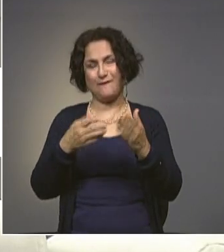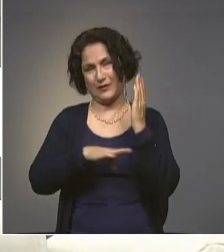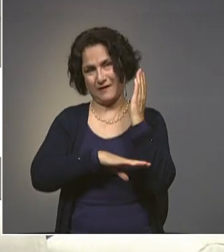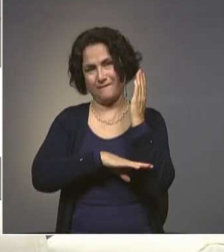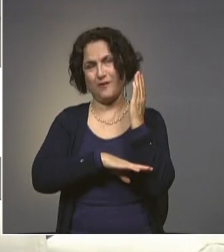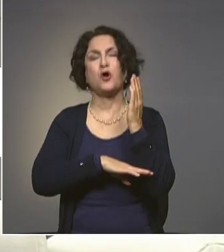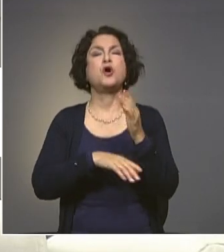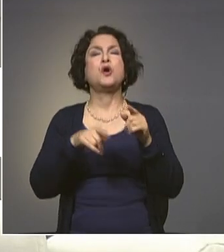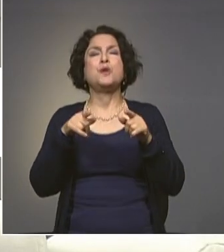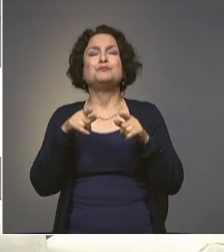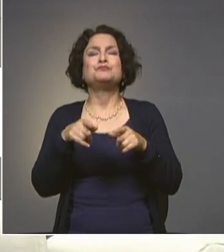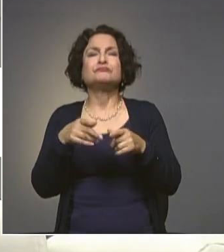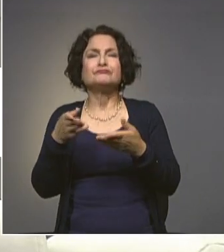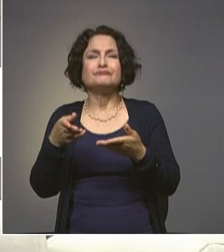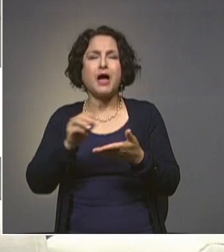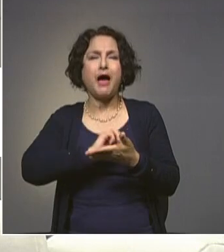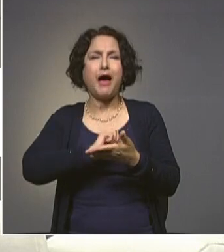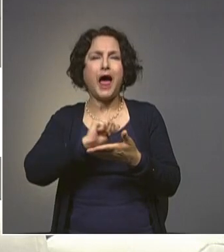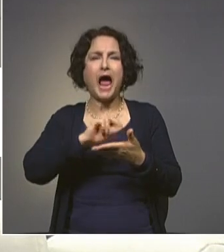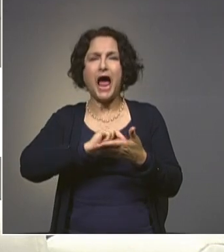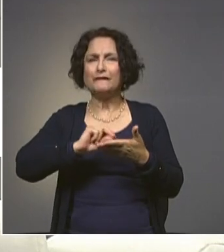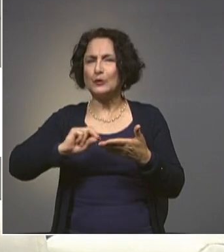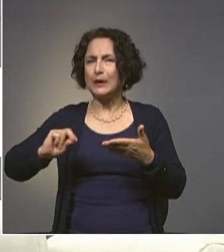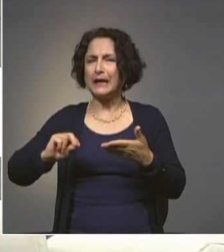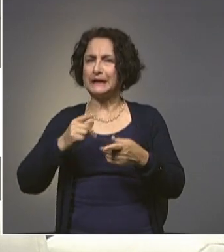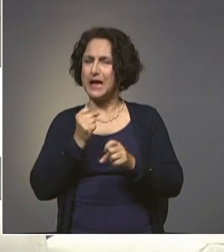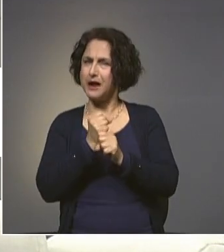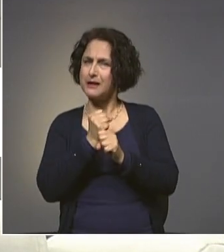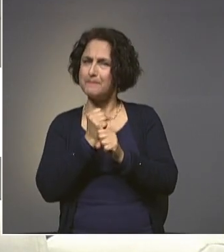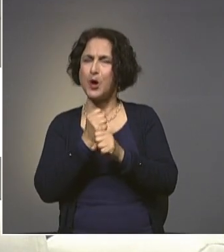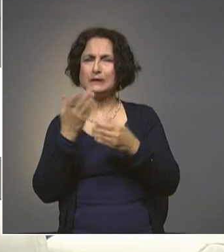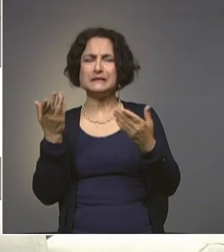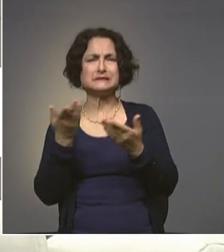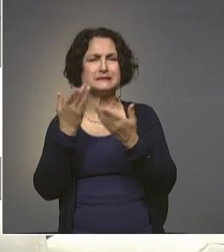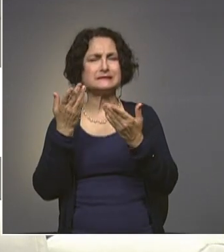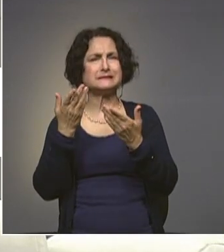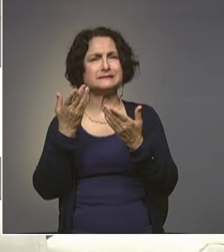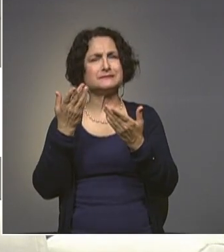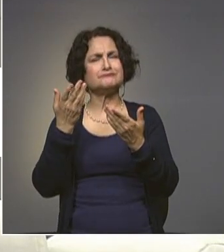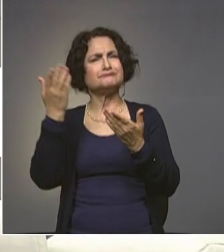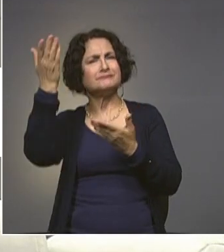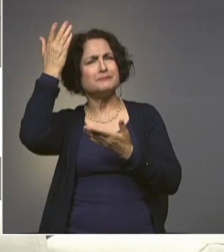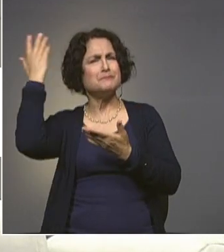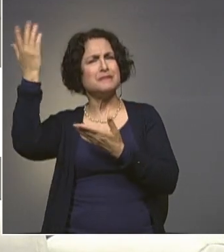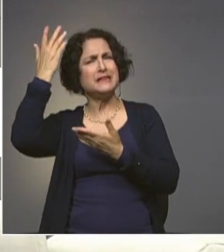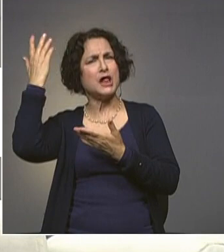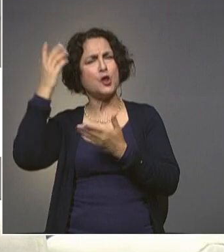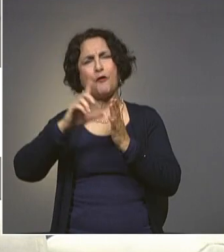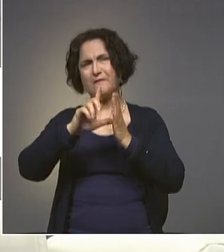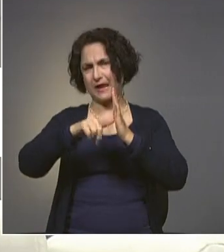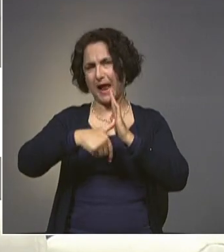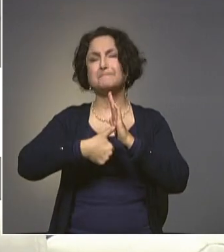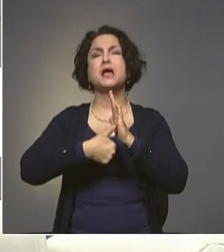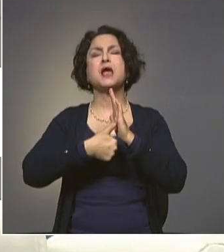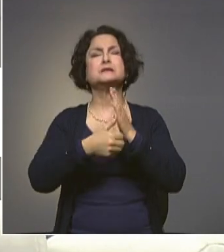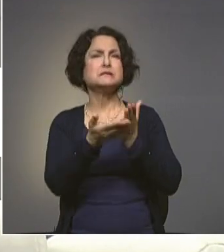с приказното, с фолклорното, с митологичното, с алюзии към епохата на средновековието, с съвременността.